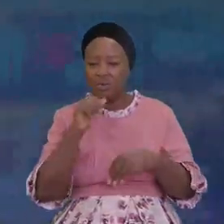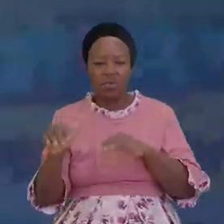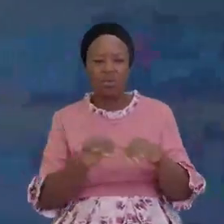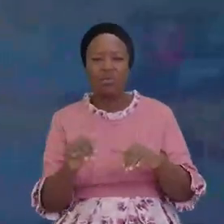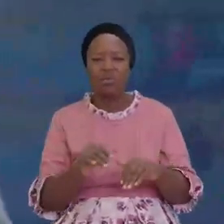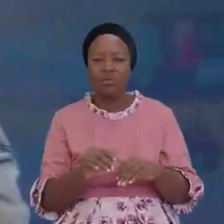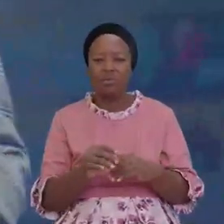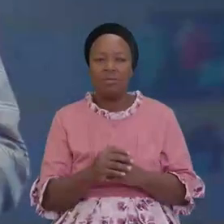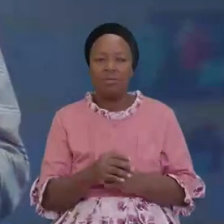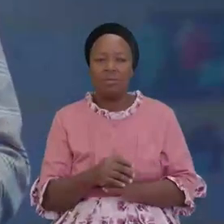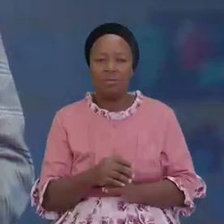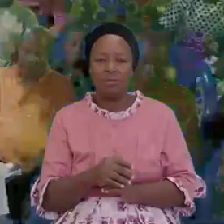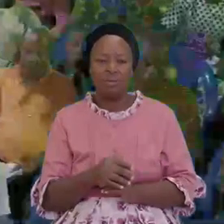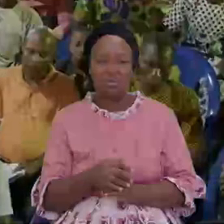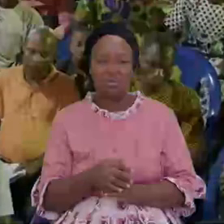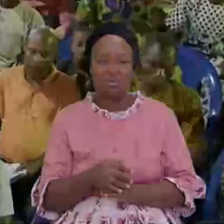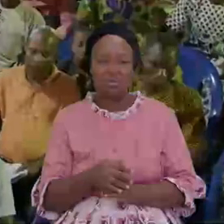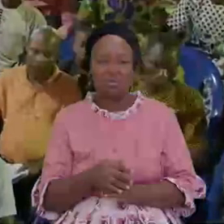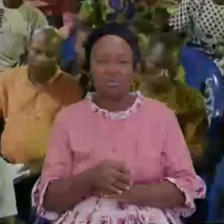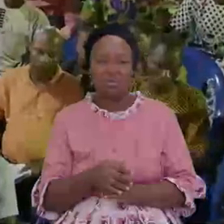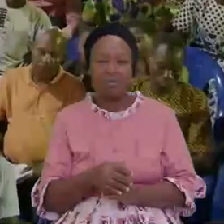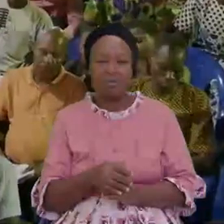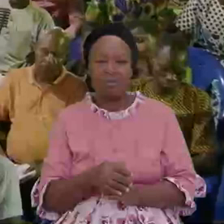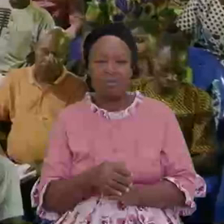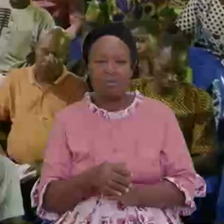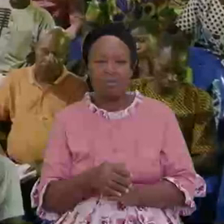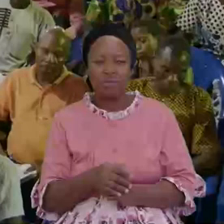J'ai fait ce que je ne devrais pas faire.